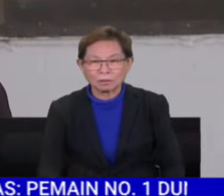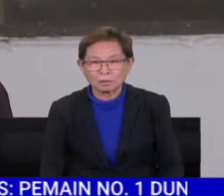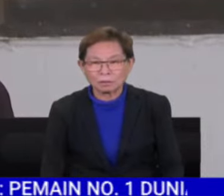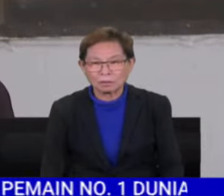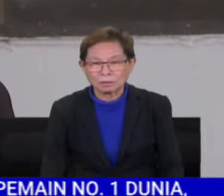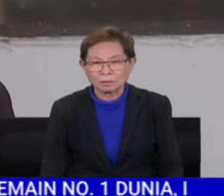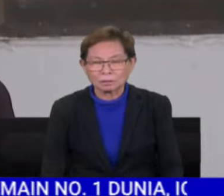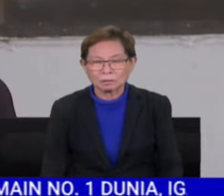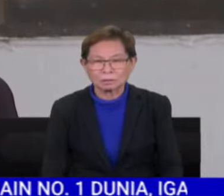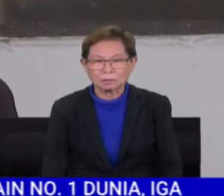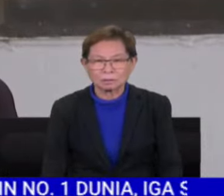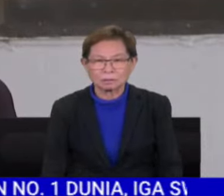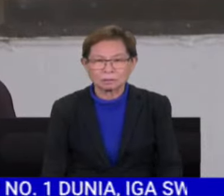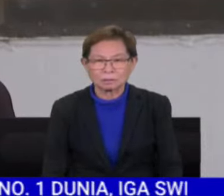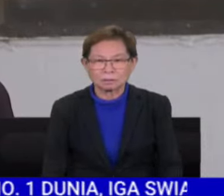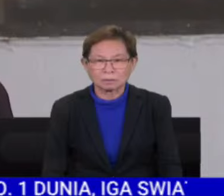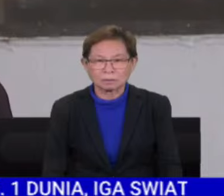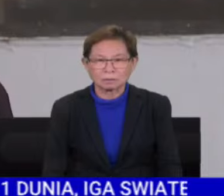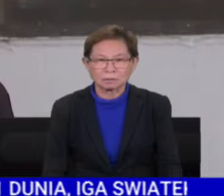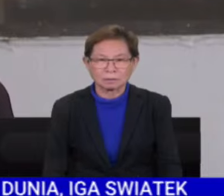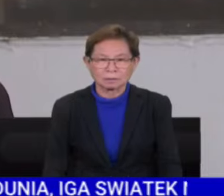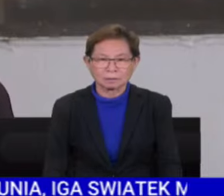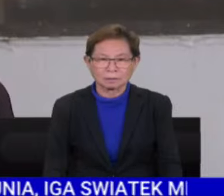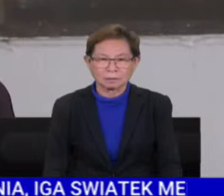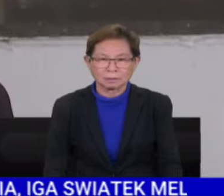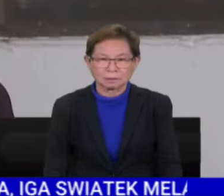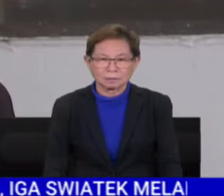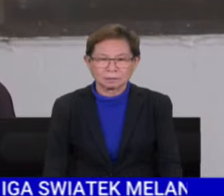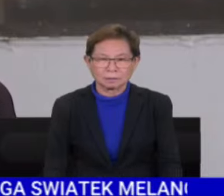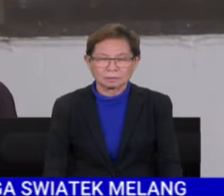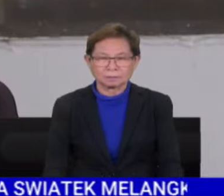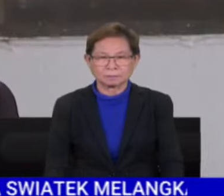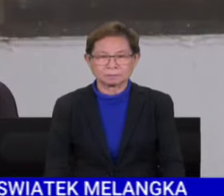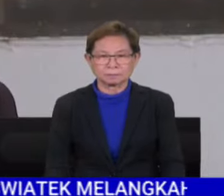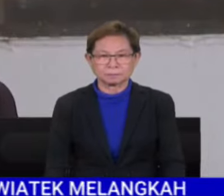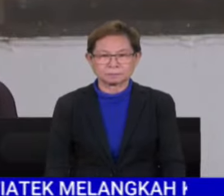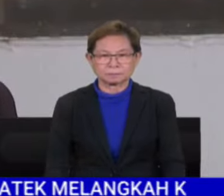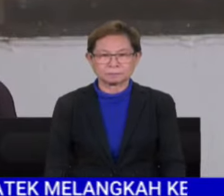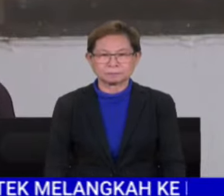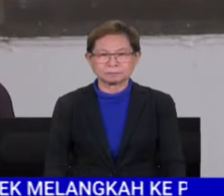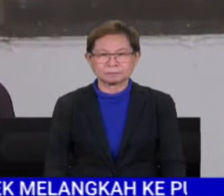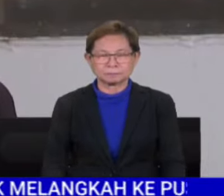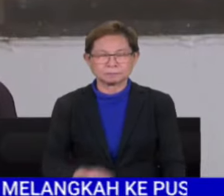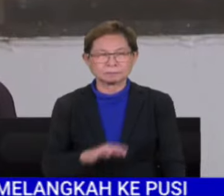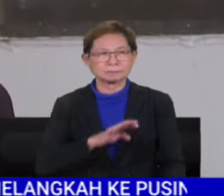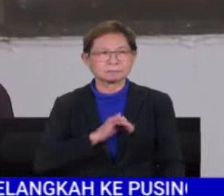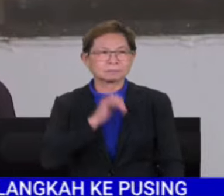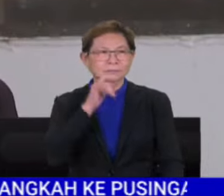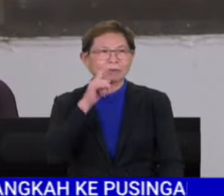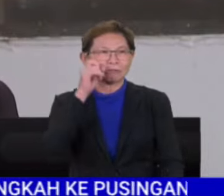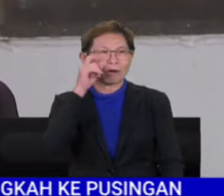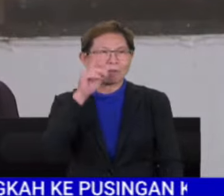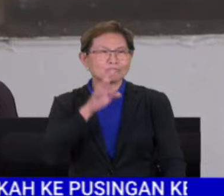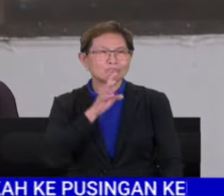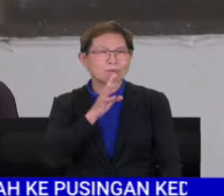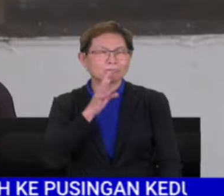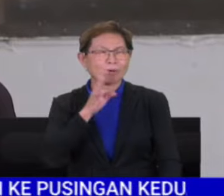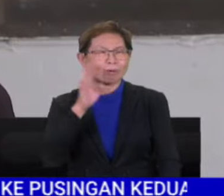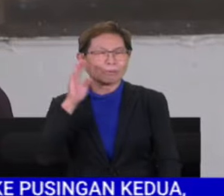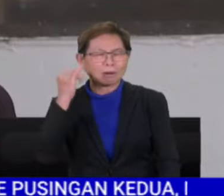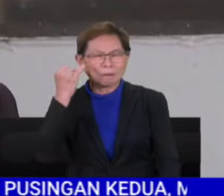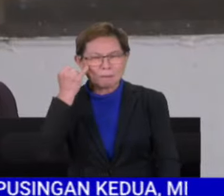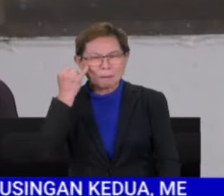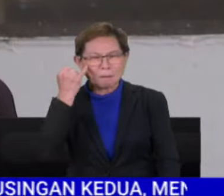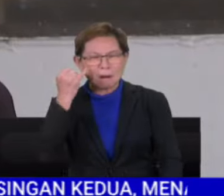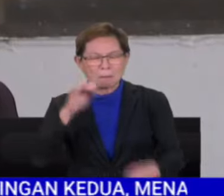lanuan perumpak laban yo keng laban perintah menyo yo ke benar yo ke lanuan yo tu mau orang kenang yo ngeriang ke kita